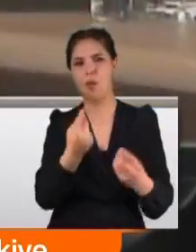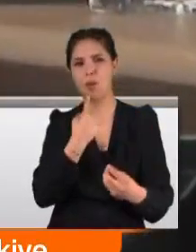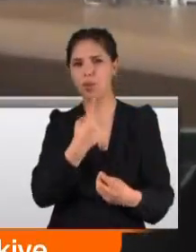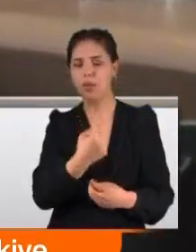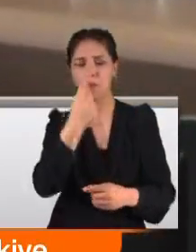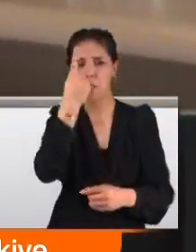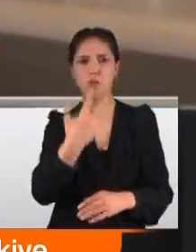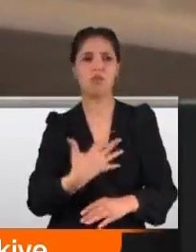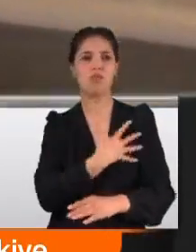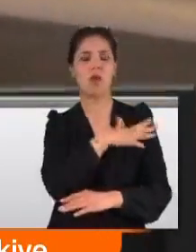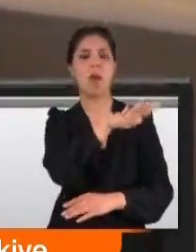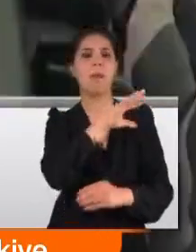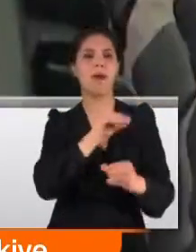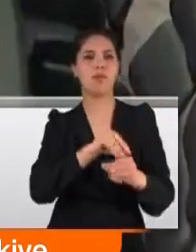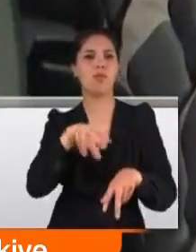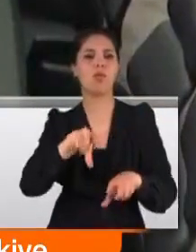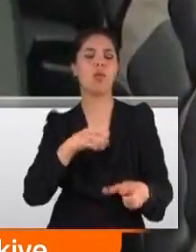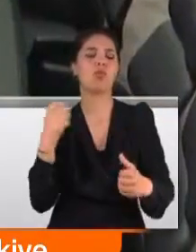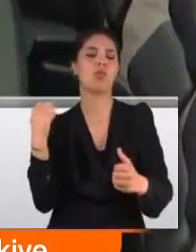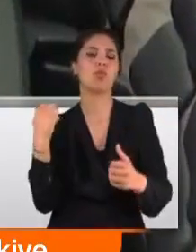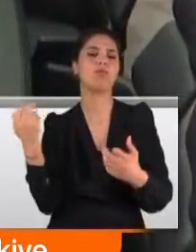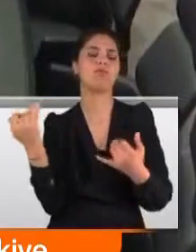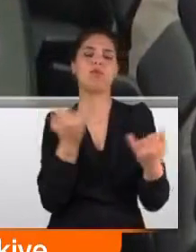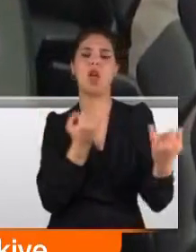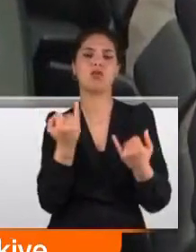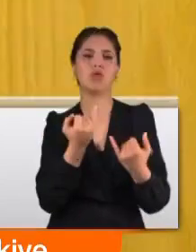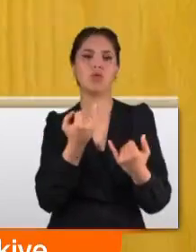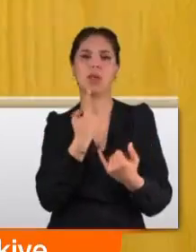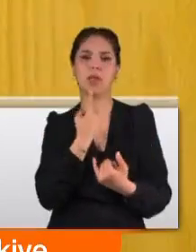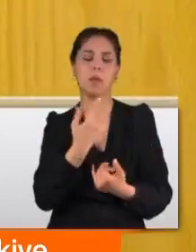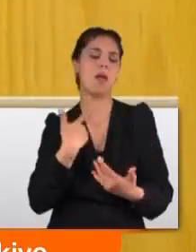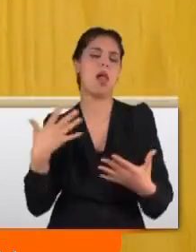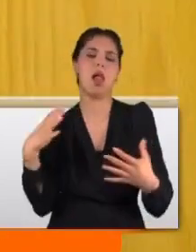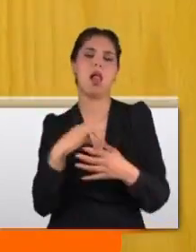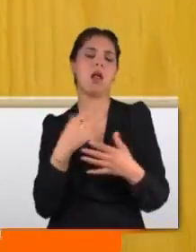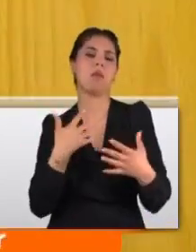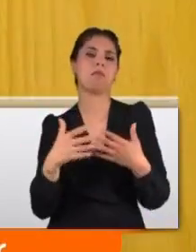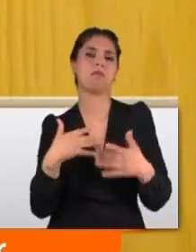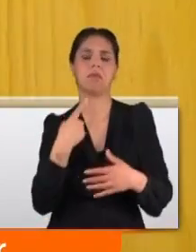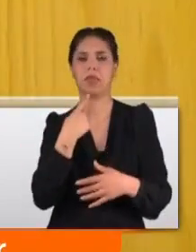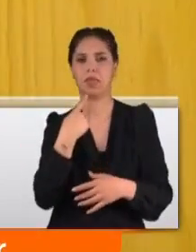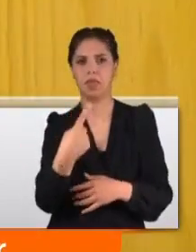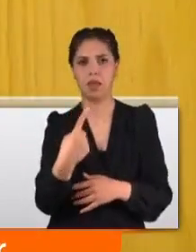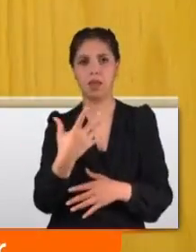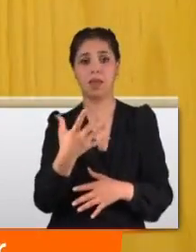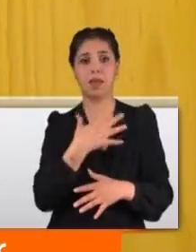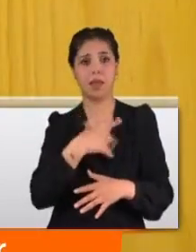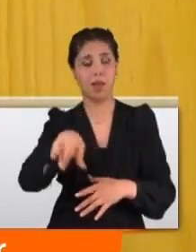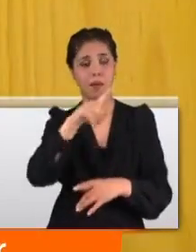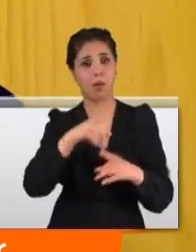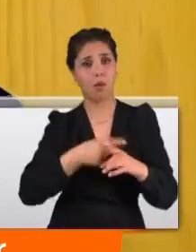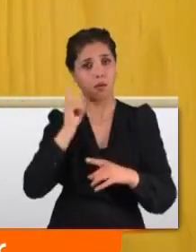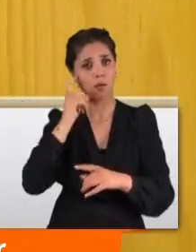CHP'nin içindeki koltuk kavgalarını hatırlattı, bizi ilgilendirmez dedi. Birbirlerini yiyip tüketmeden orta yolu